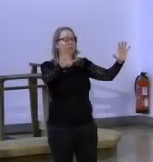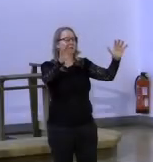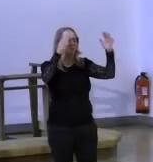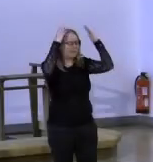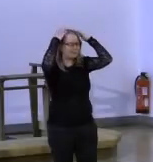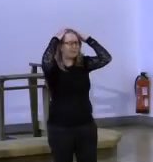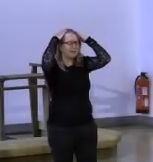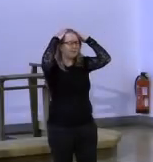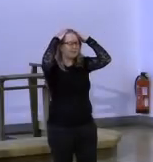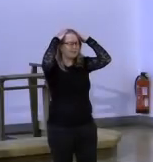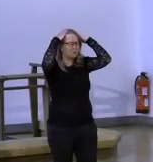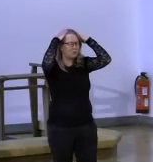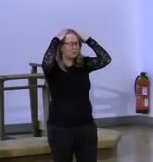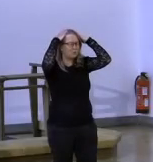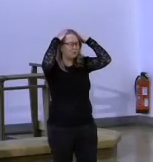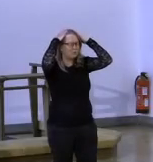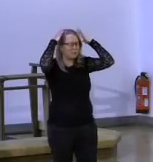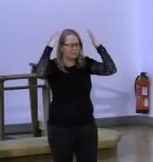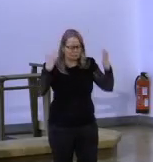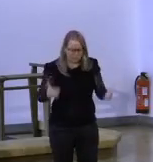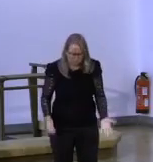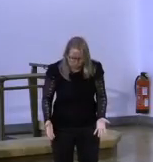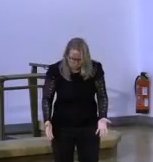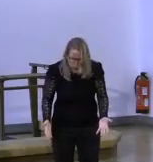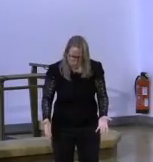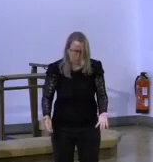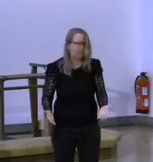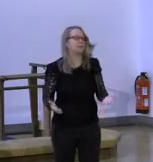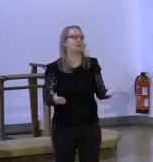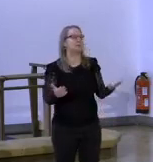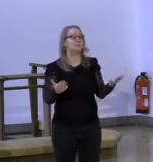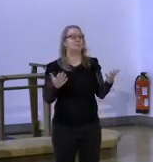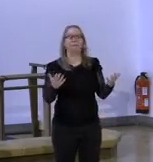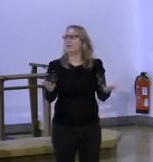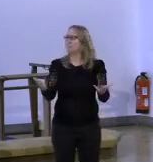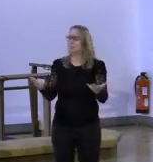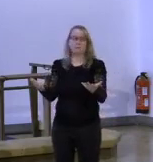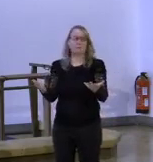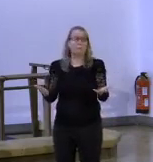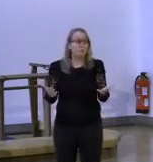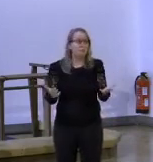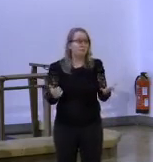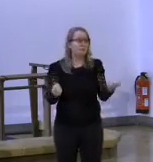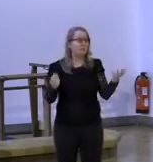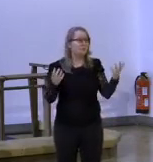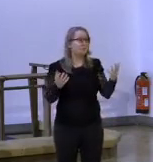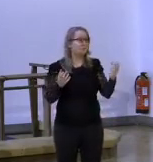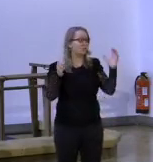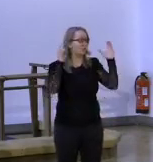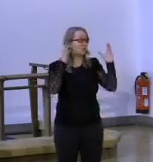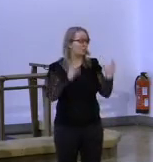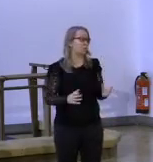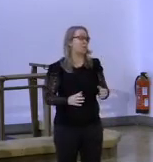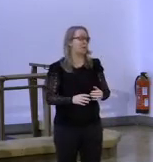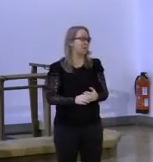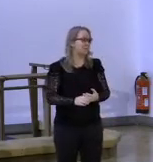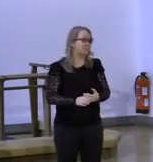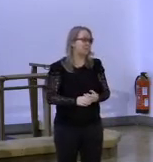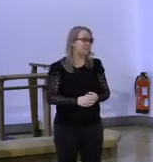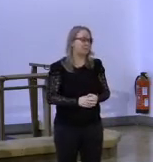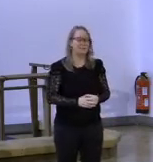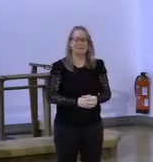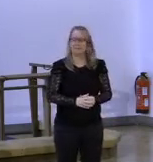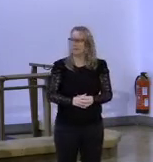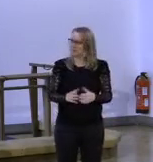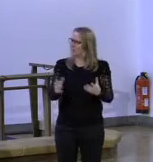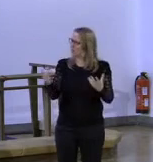ved man bare, nej, man har hængt vasketøj ud, eller man har de forkerte sko på, eller man har glemt paraplyen, fordi lige om lidt så står det bare ned i